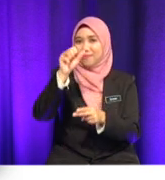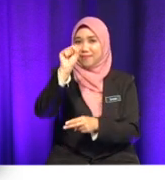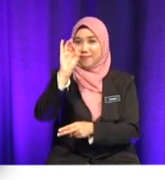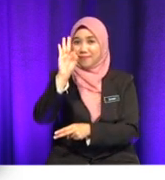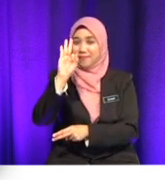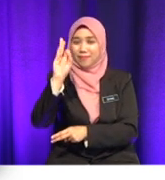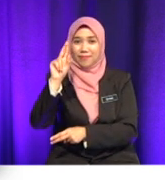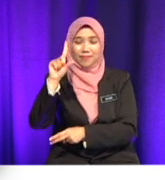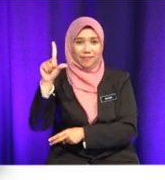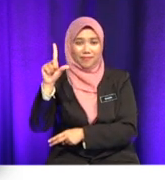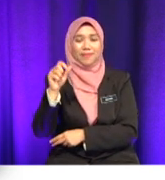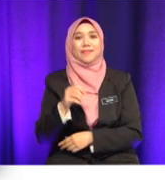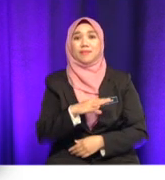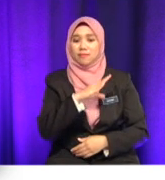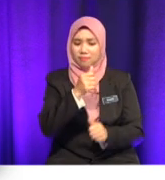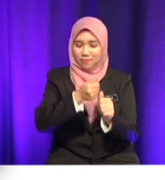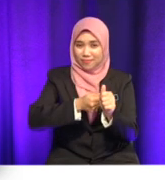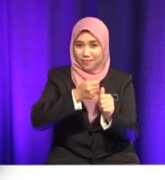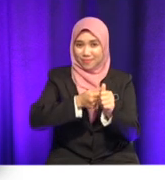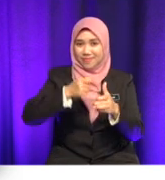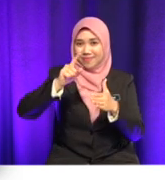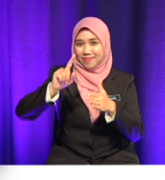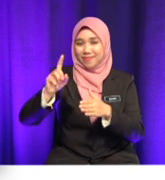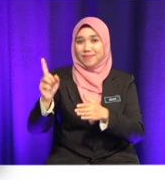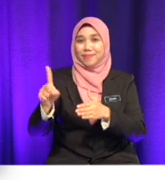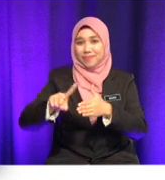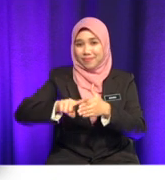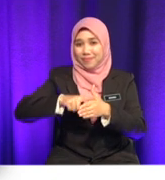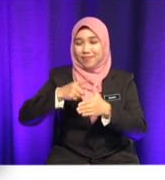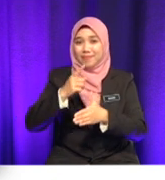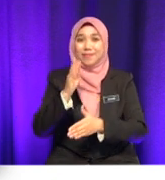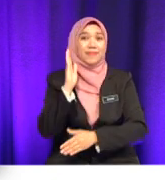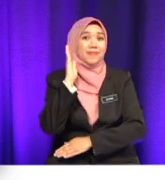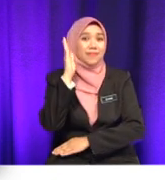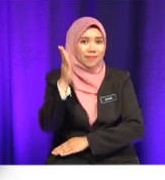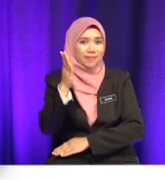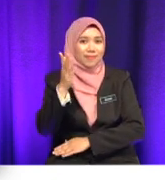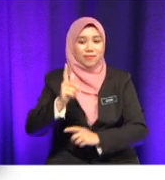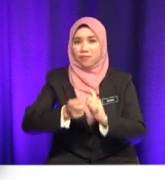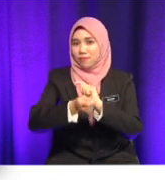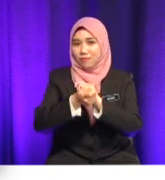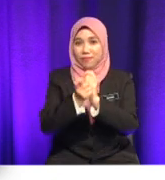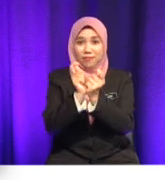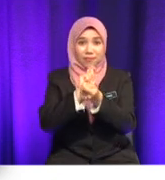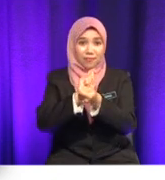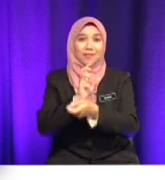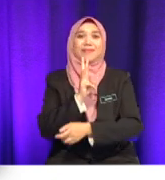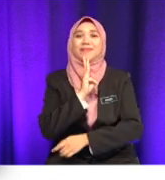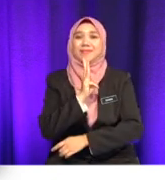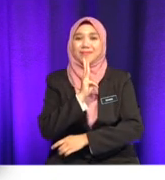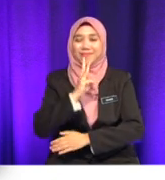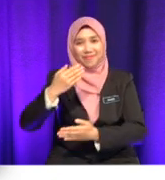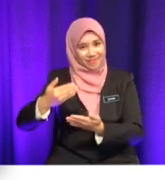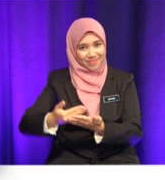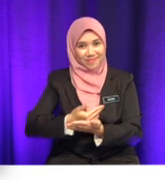dan Zahir setiap bulan Saiful dan Zahir akan menukar air